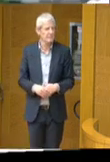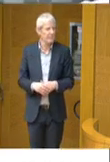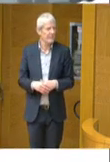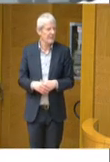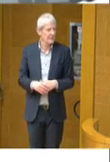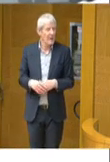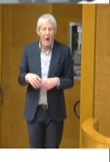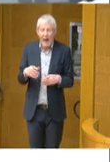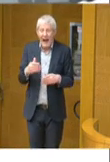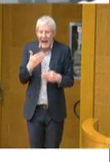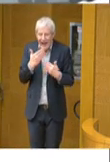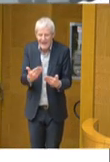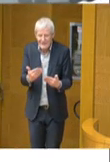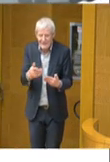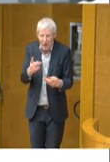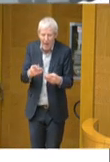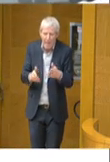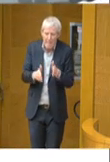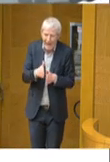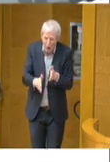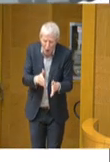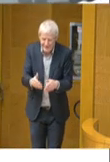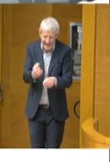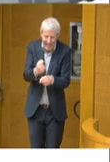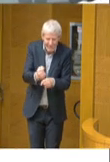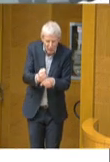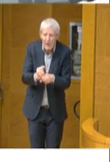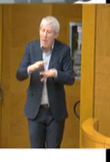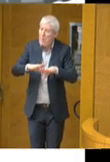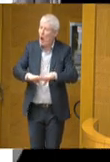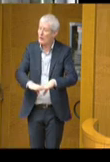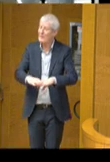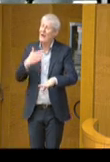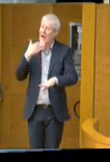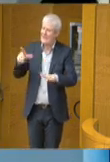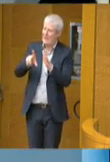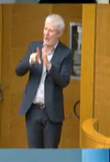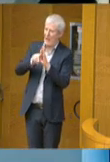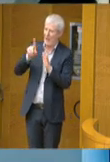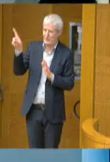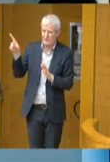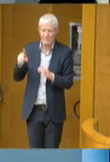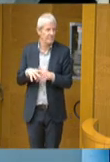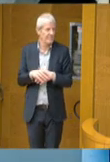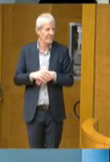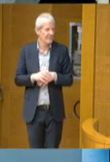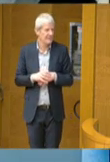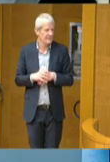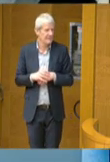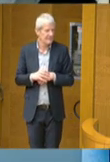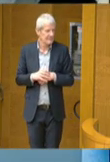e mediante magari percorsi lavorativi protetti previsti dalla normativa di legge. Ecco, è tutto